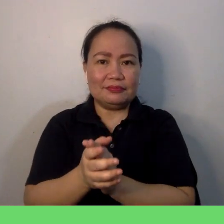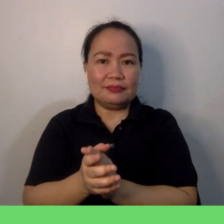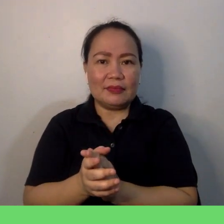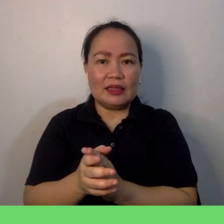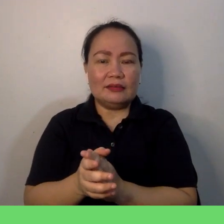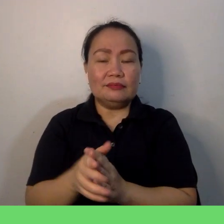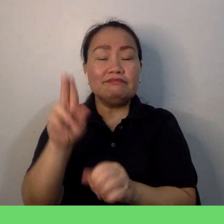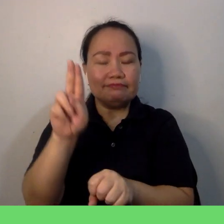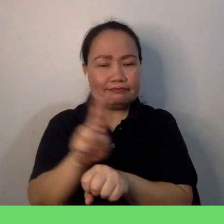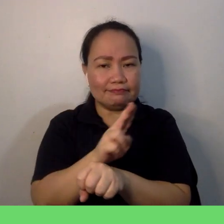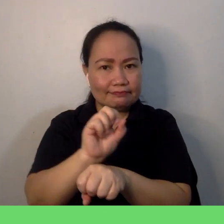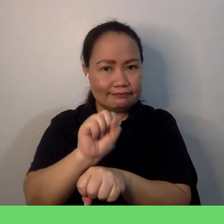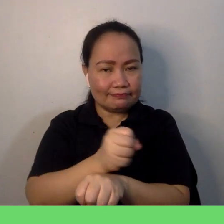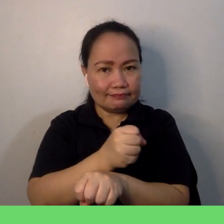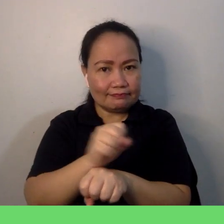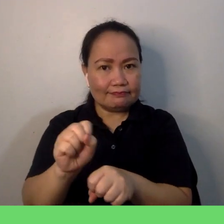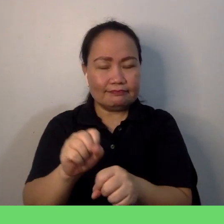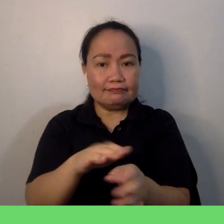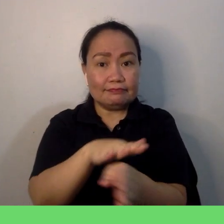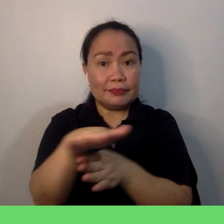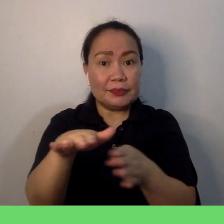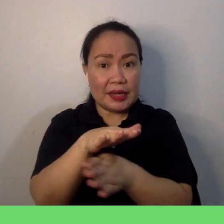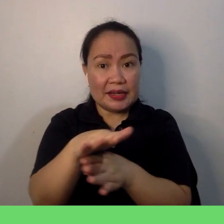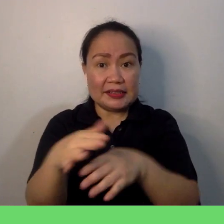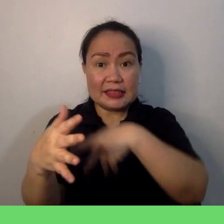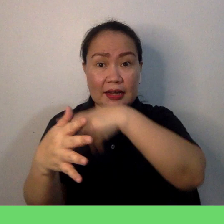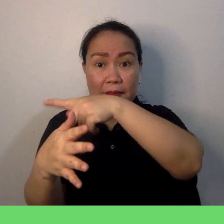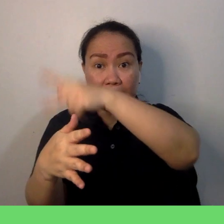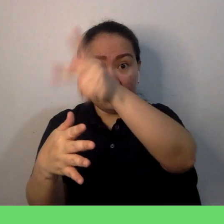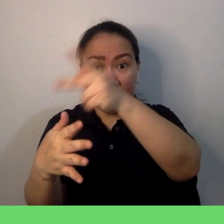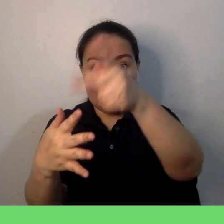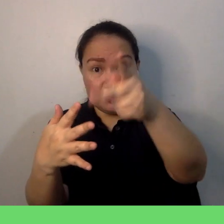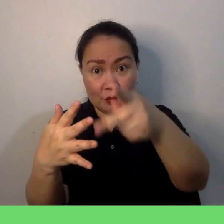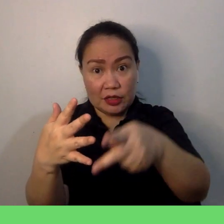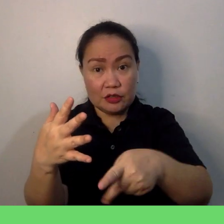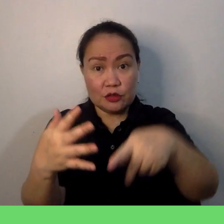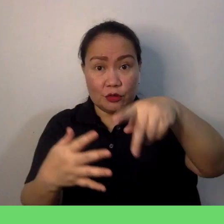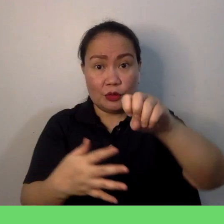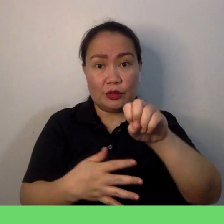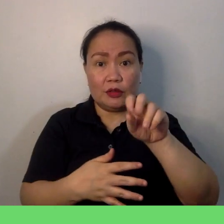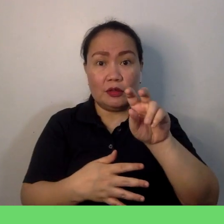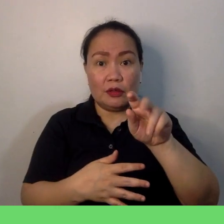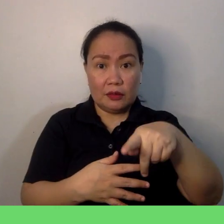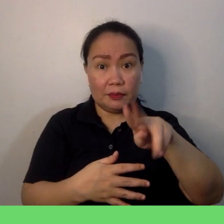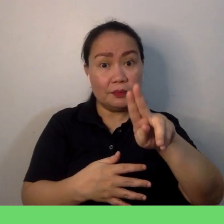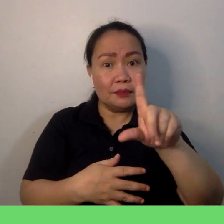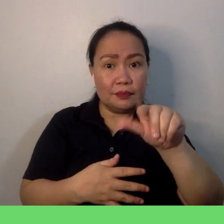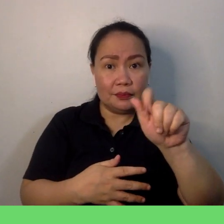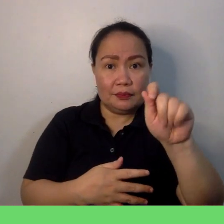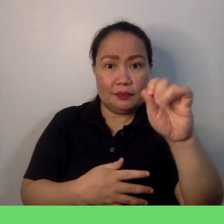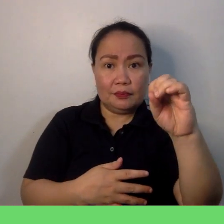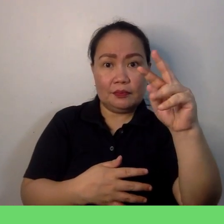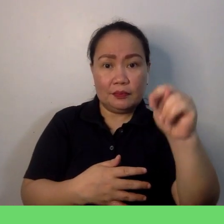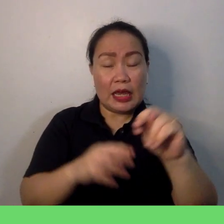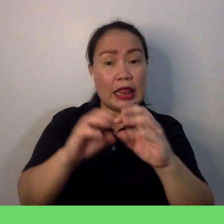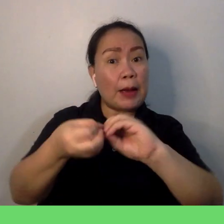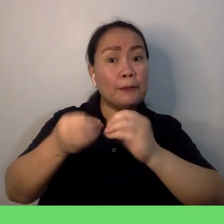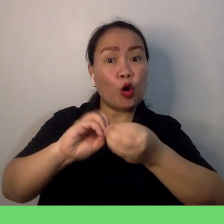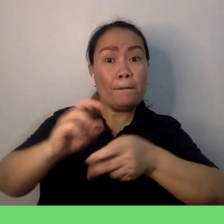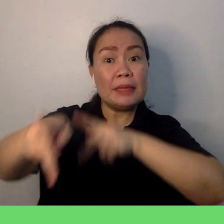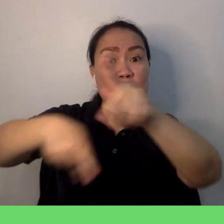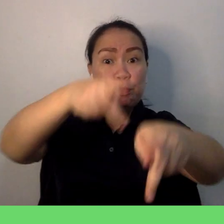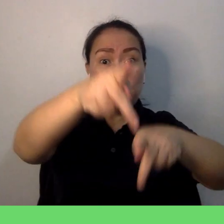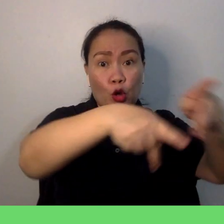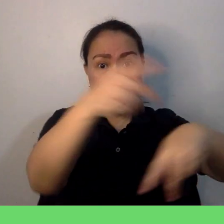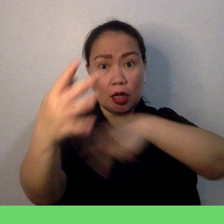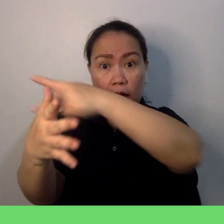sa ating statistics. So, based dito sa population na to, ilan ang bilang nito sa ganitong location, sa ganitong area.